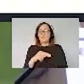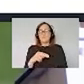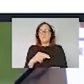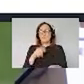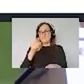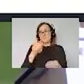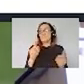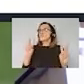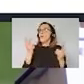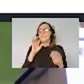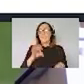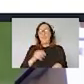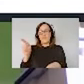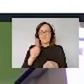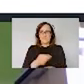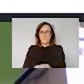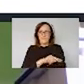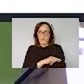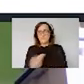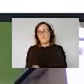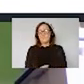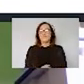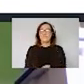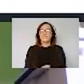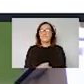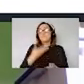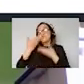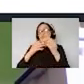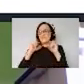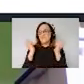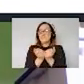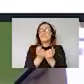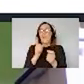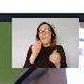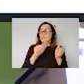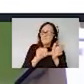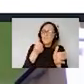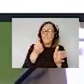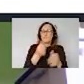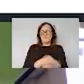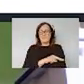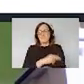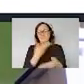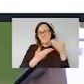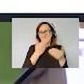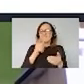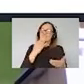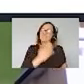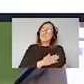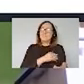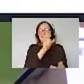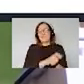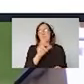nadaję z Poznania, w związku z czym pozdrawiam serdecznie wszystkich, a szczególnie Poznań. Także taki lokalny patriotyzm przeze mnie przemówił przez